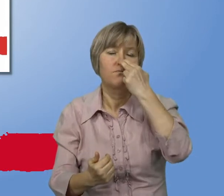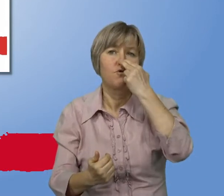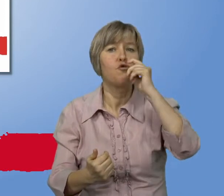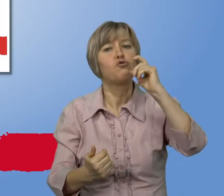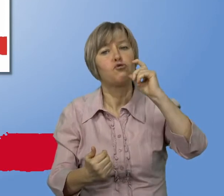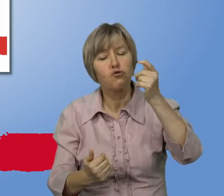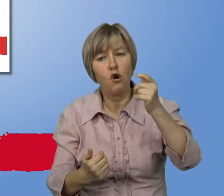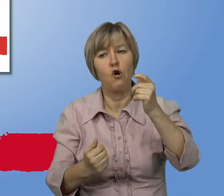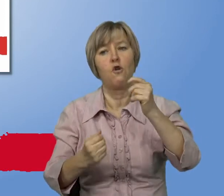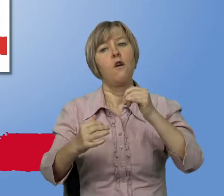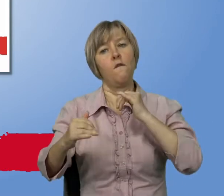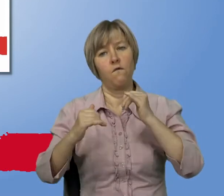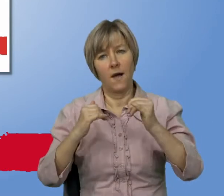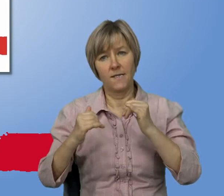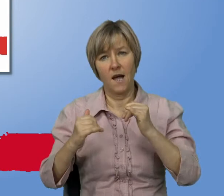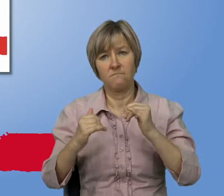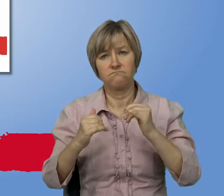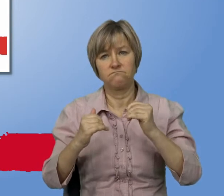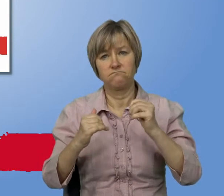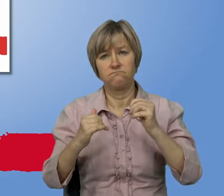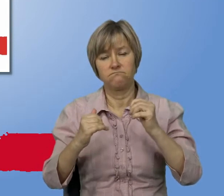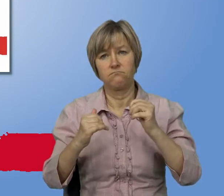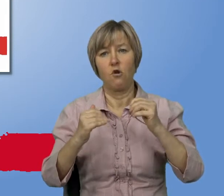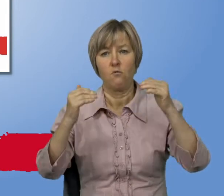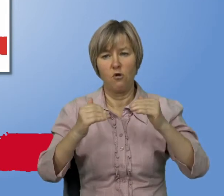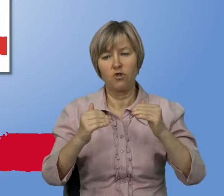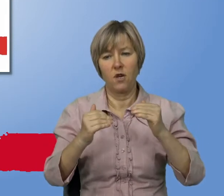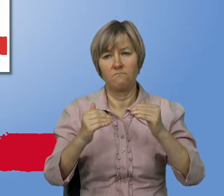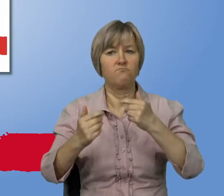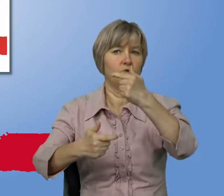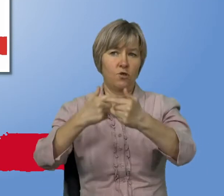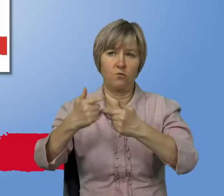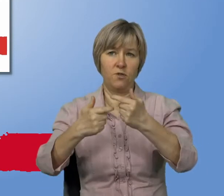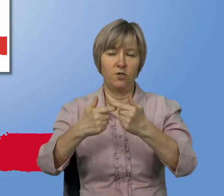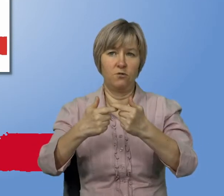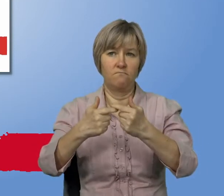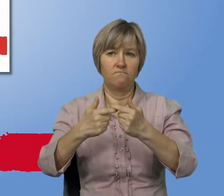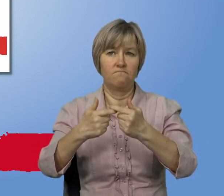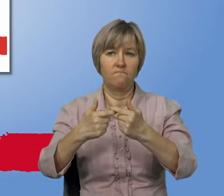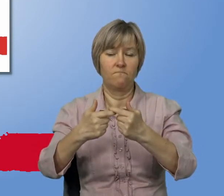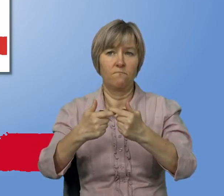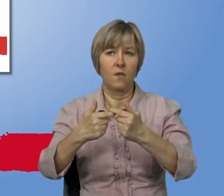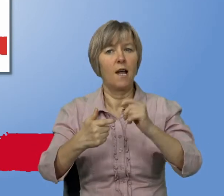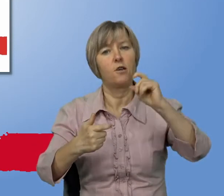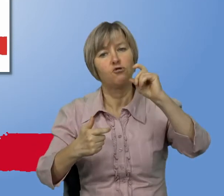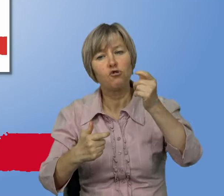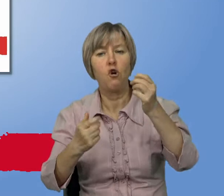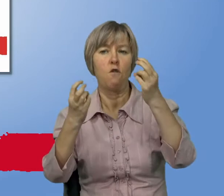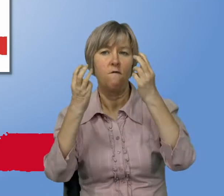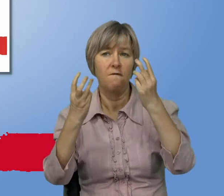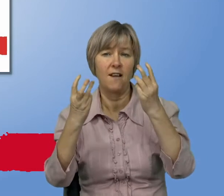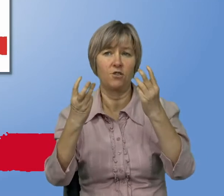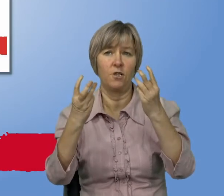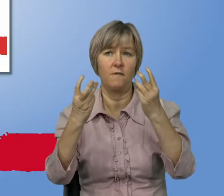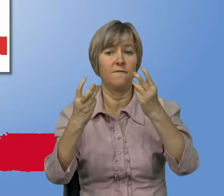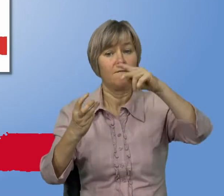władza totalitarna doprowadzić. Doprowadzić może do przelewu krwi. Ale to, co chyba najważniejsze przesłanie z tej rocznicy, to